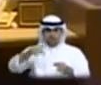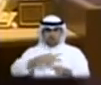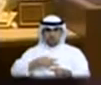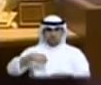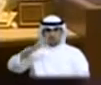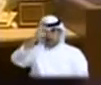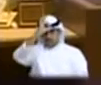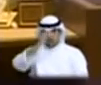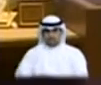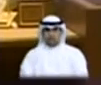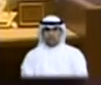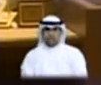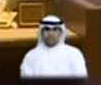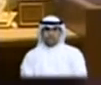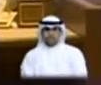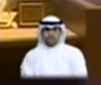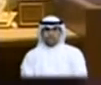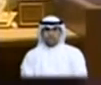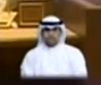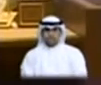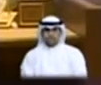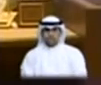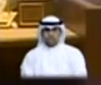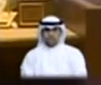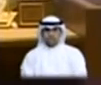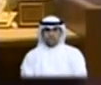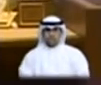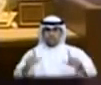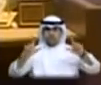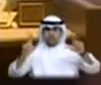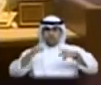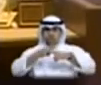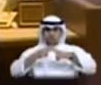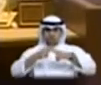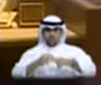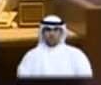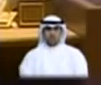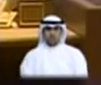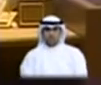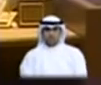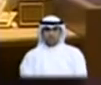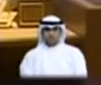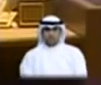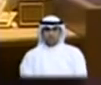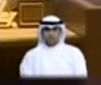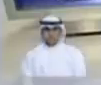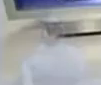التعاون لدول الخليج العربية. مسعود عبد الهادي، تلفزيون دولة الكويت، الدوحة.